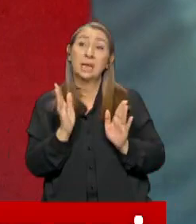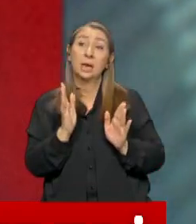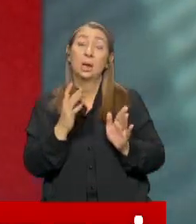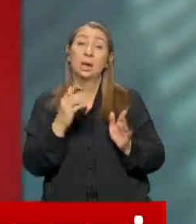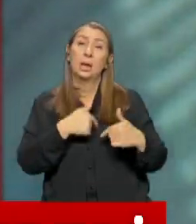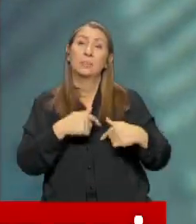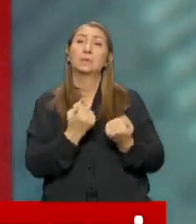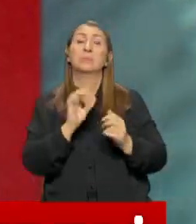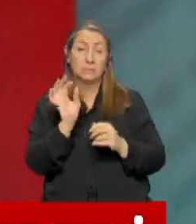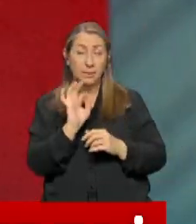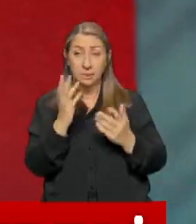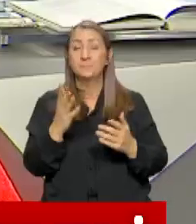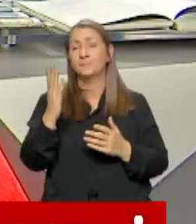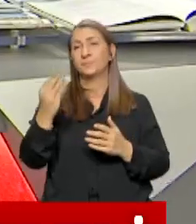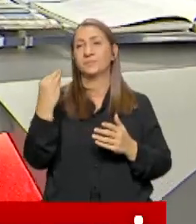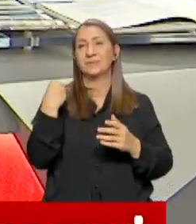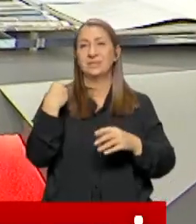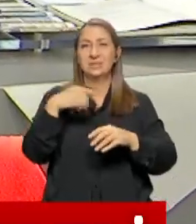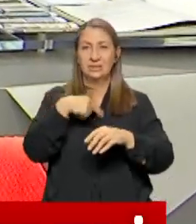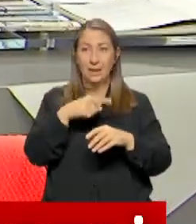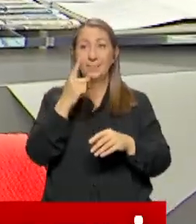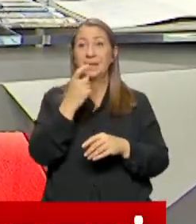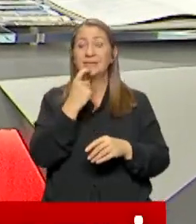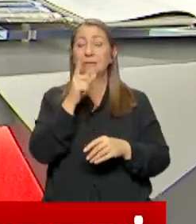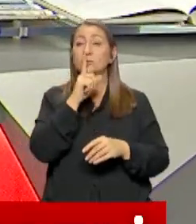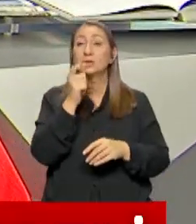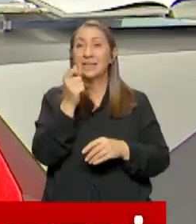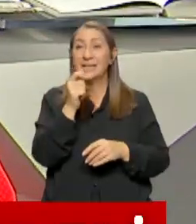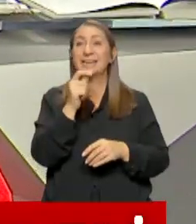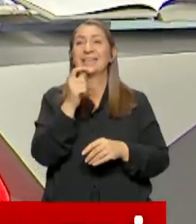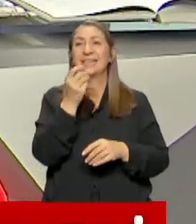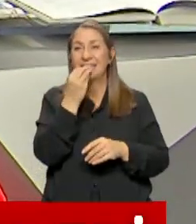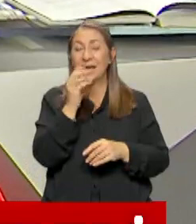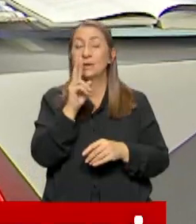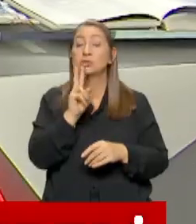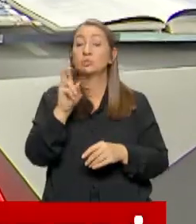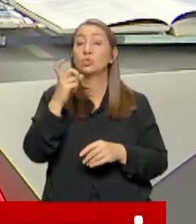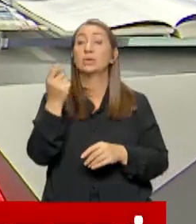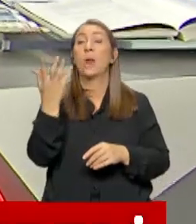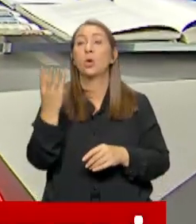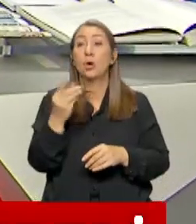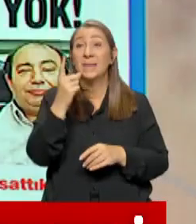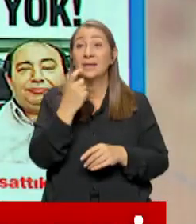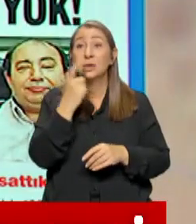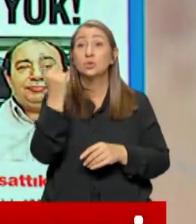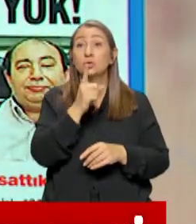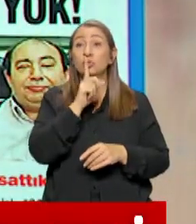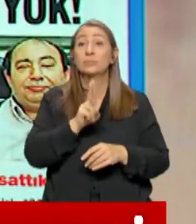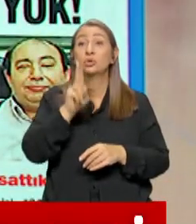değil mi yani şimdi Yeni Çağ gazetesi 1 yılda 200 liralık gıda 279 lira oldu bu bir yılda